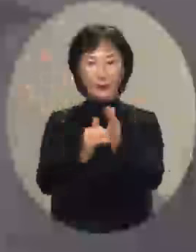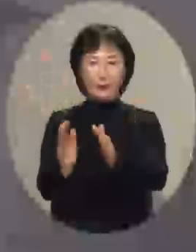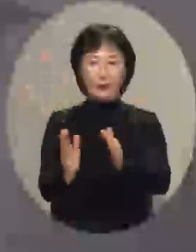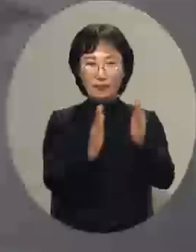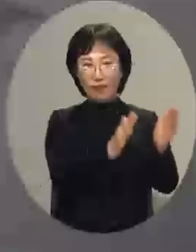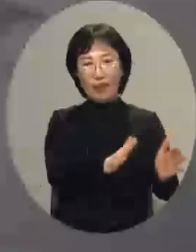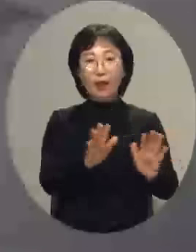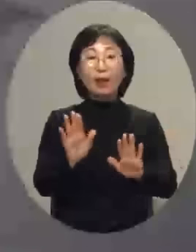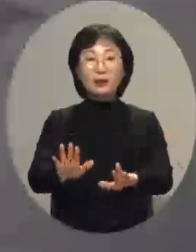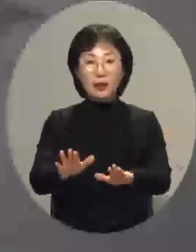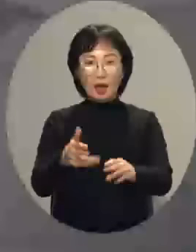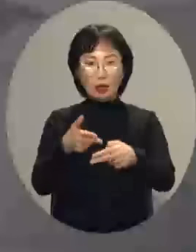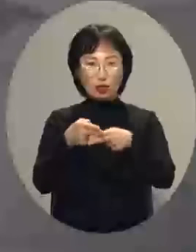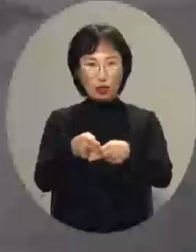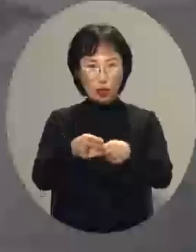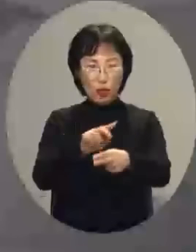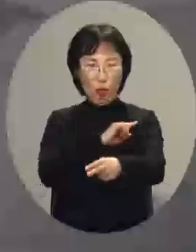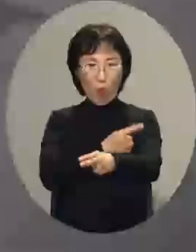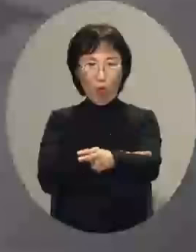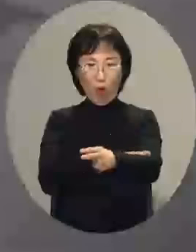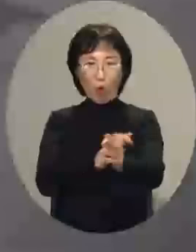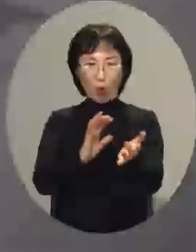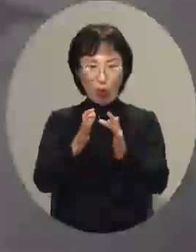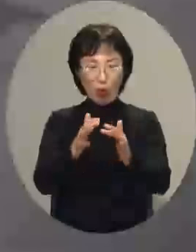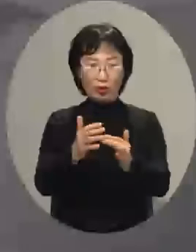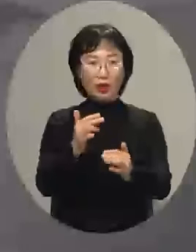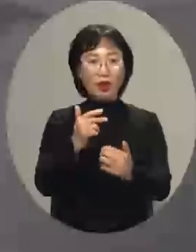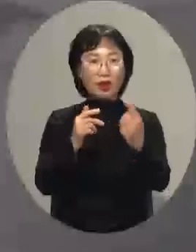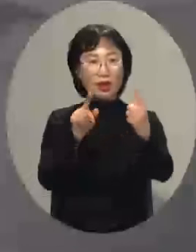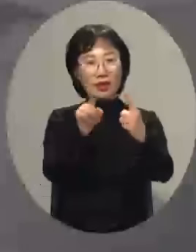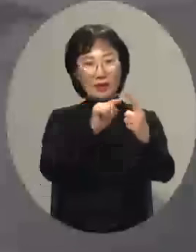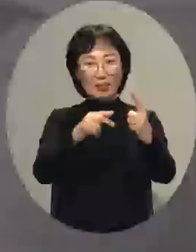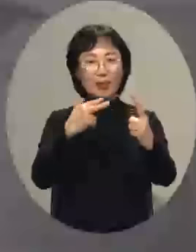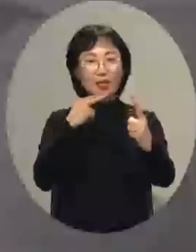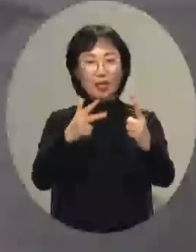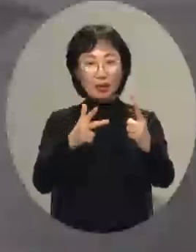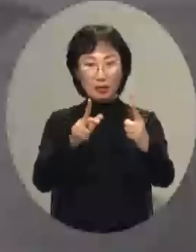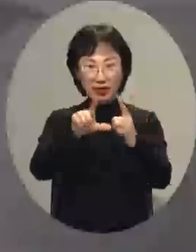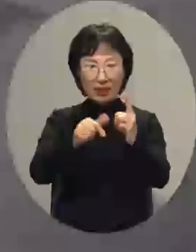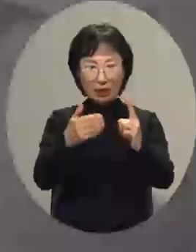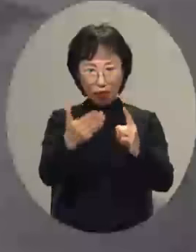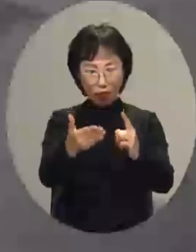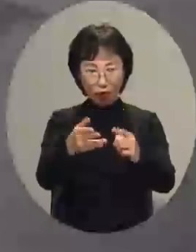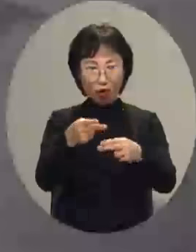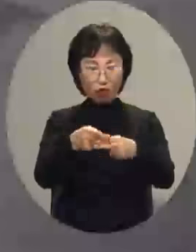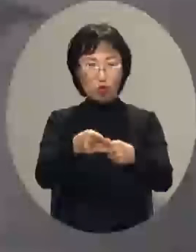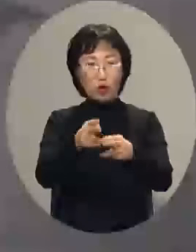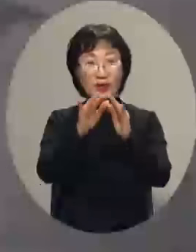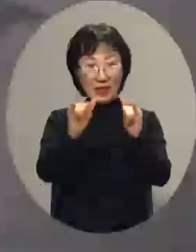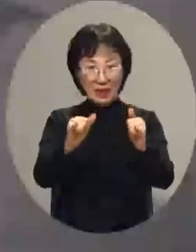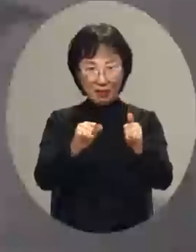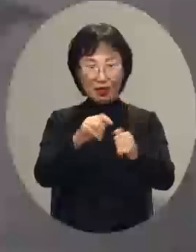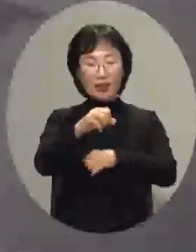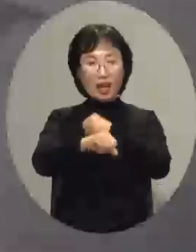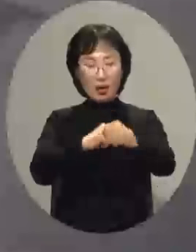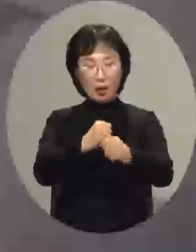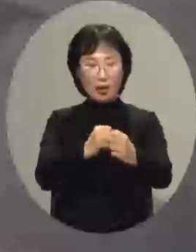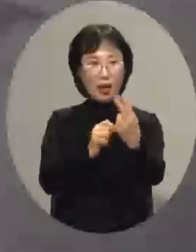토론 시간입니다. 각 후보자에게 7분씩을 드릴 건데요. 주도권을 가진 후보가 자유로운 주제로 상대